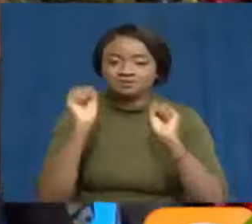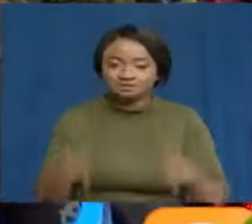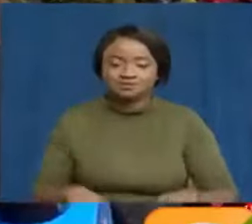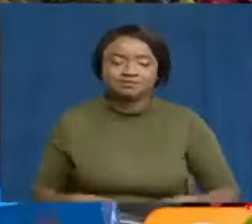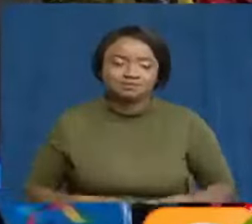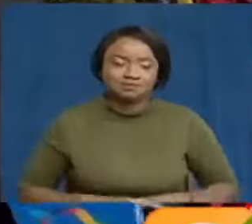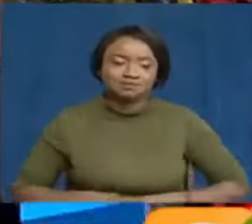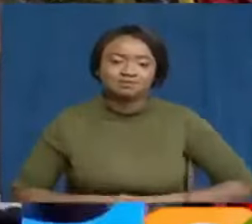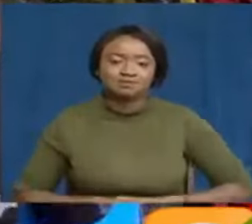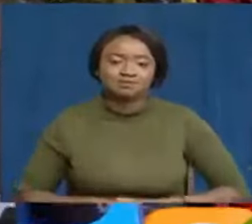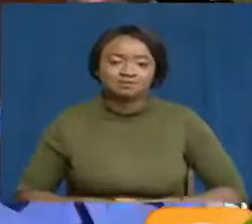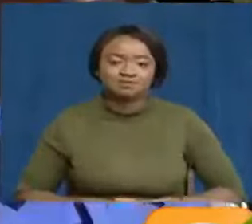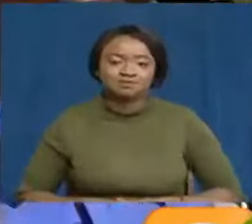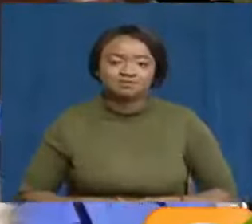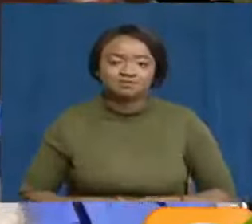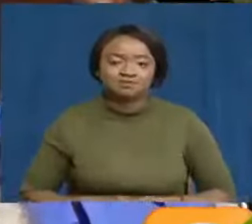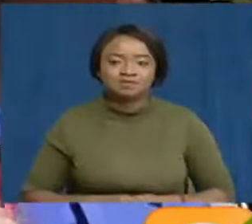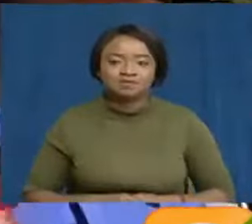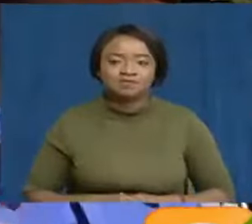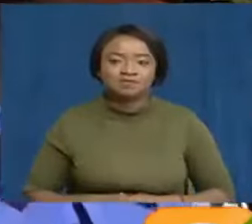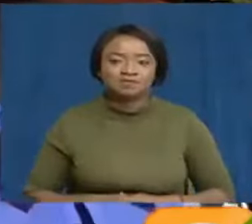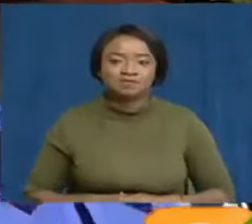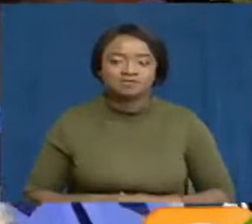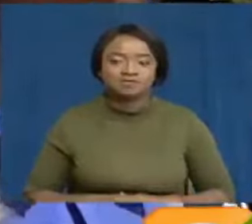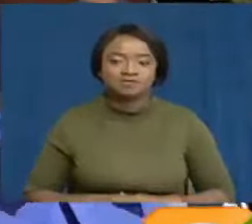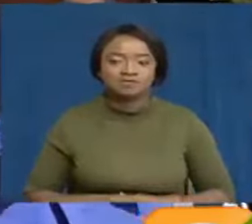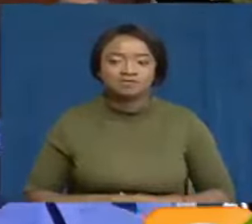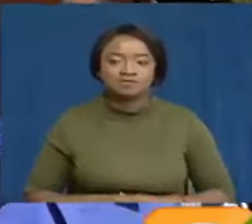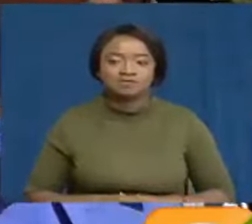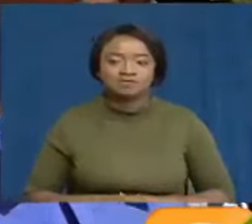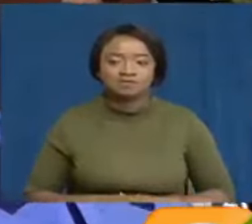get when we win. Kwanzia